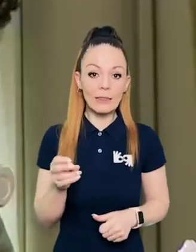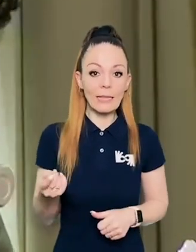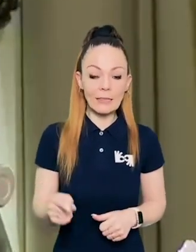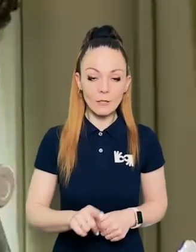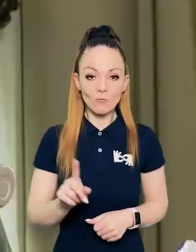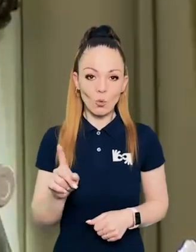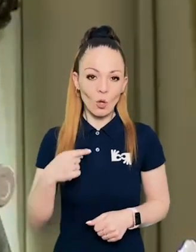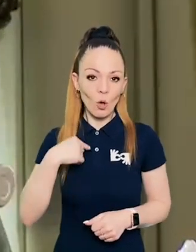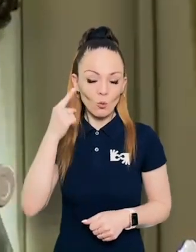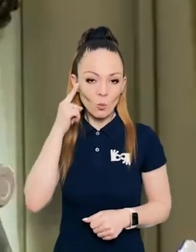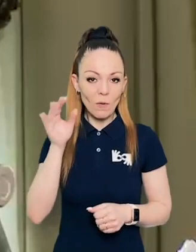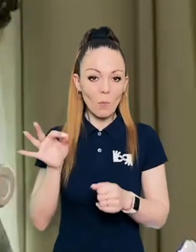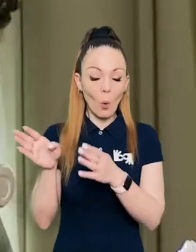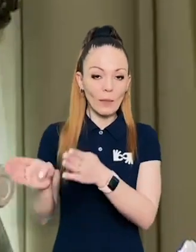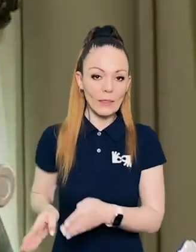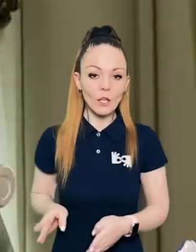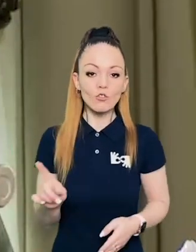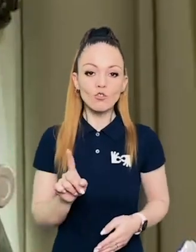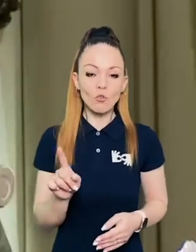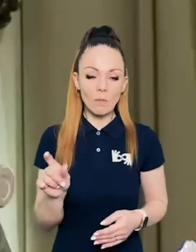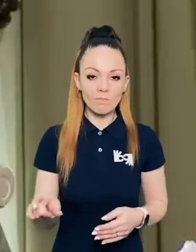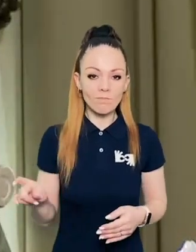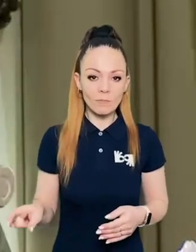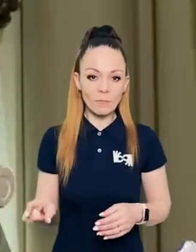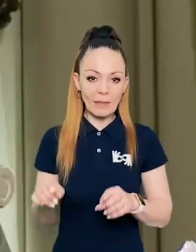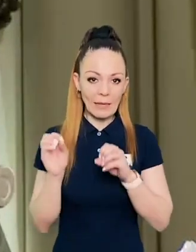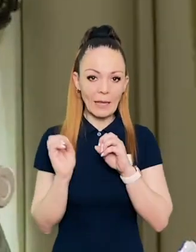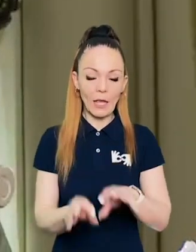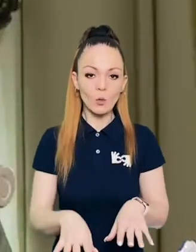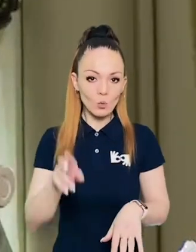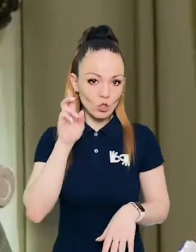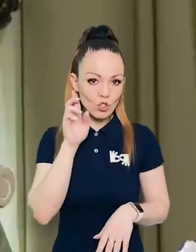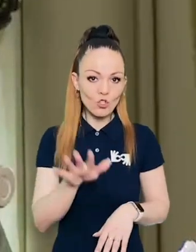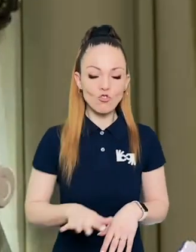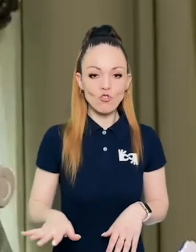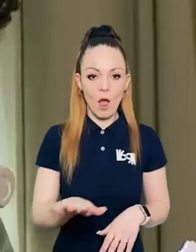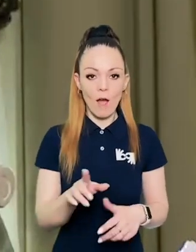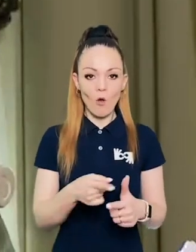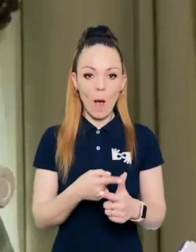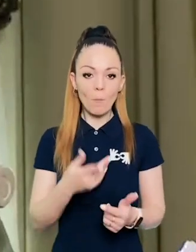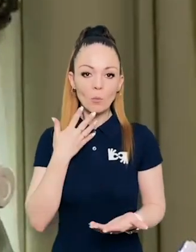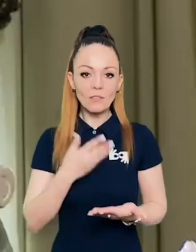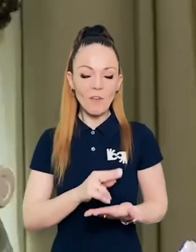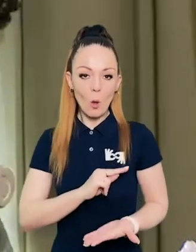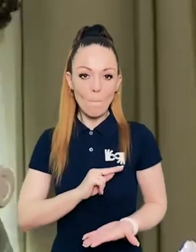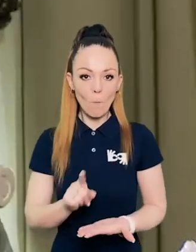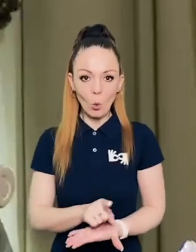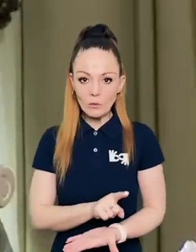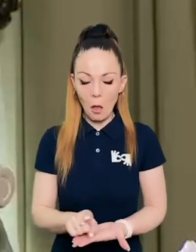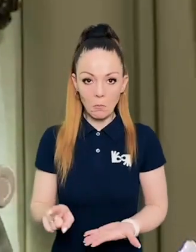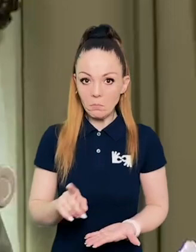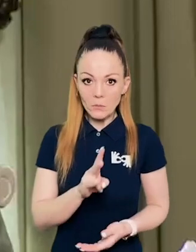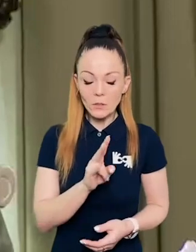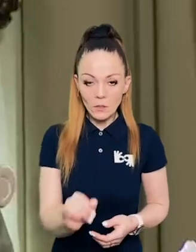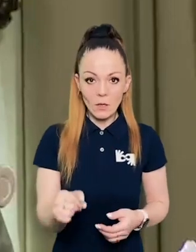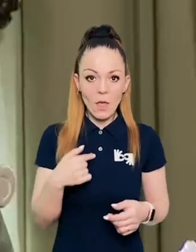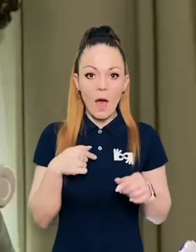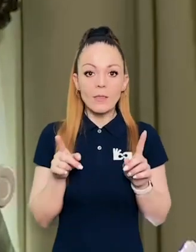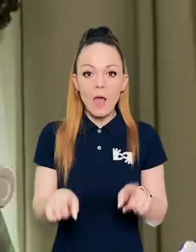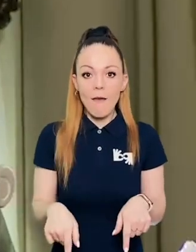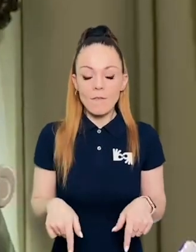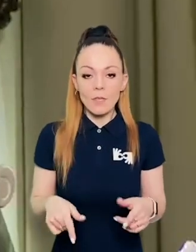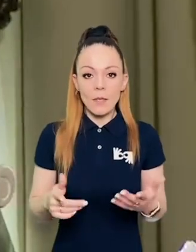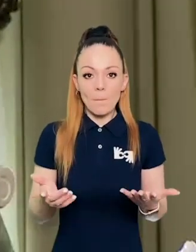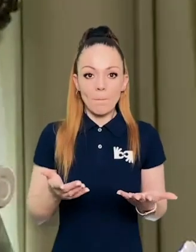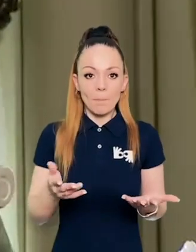працювали. Здивували не тим, що я думав про них, що вони кинуть державу або свою посаду. Та ні,